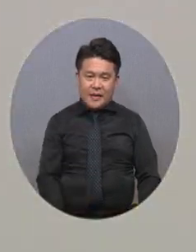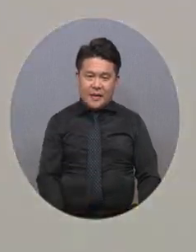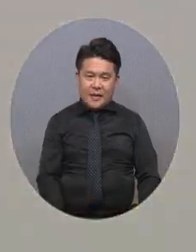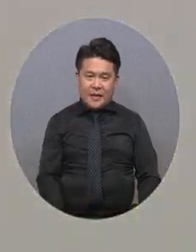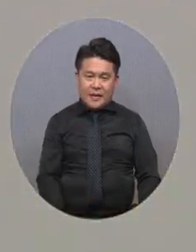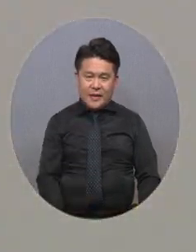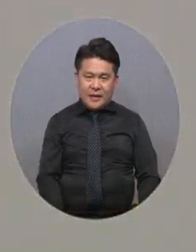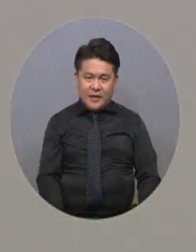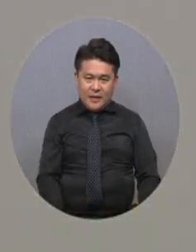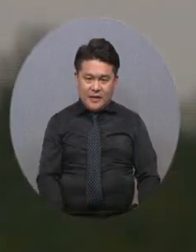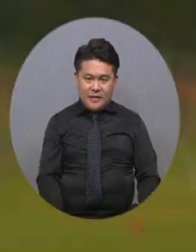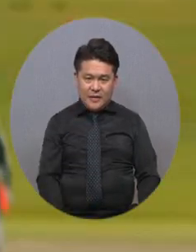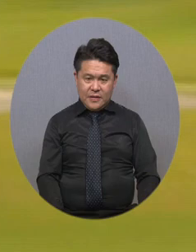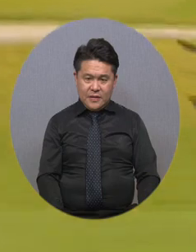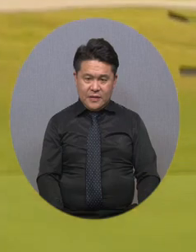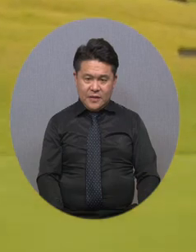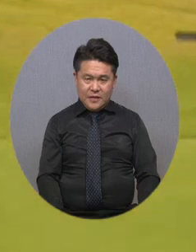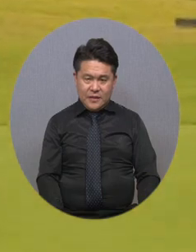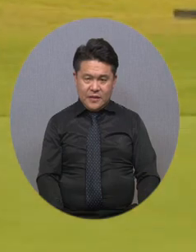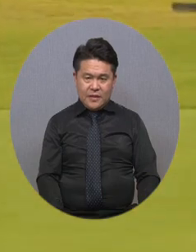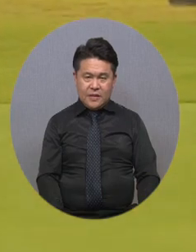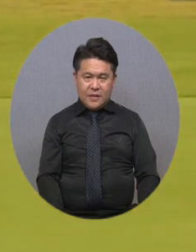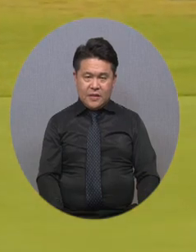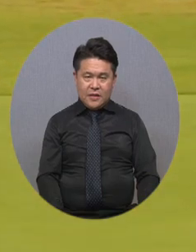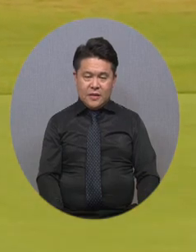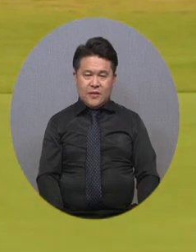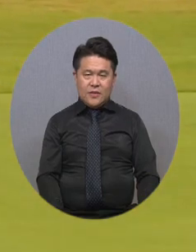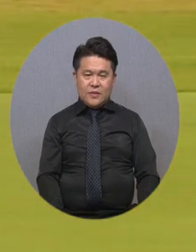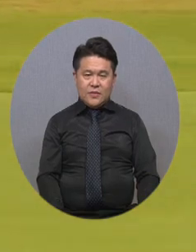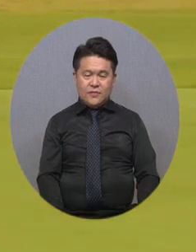우와! 우와! 우와! 짧았다